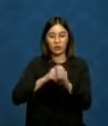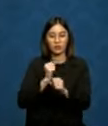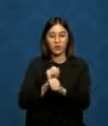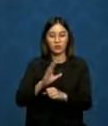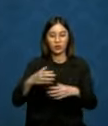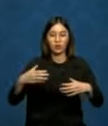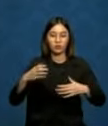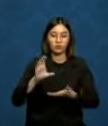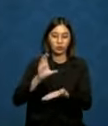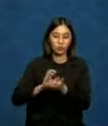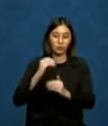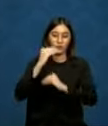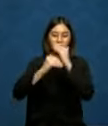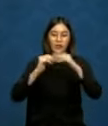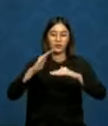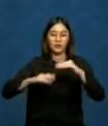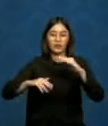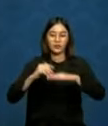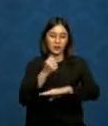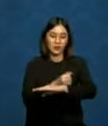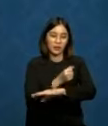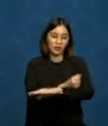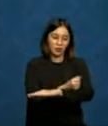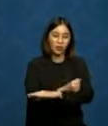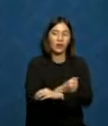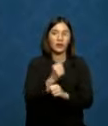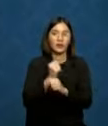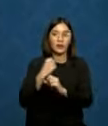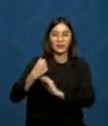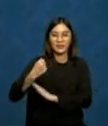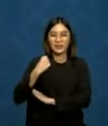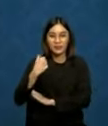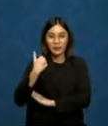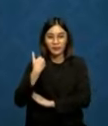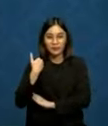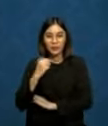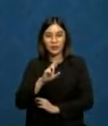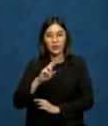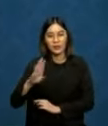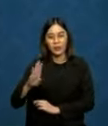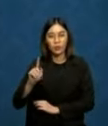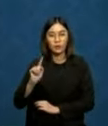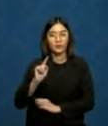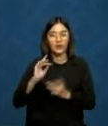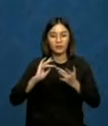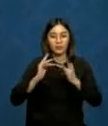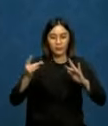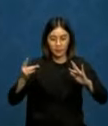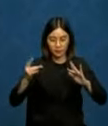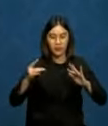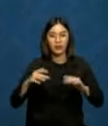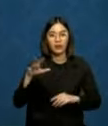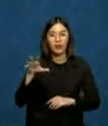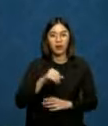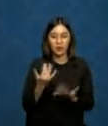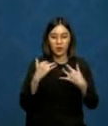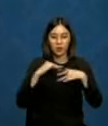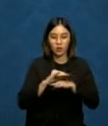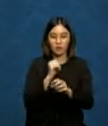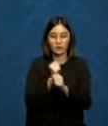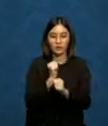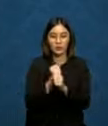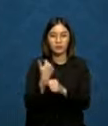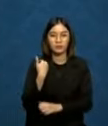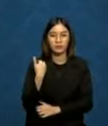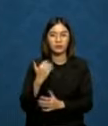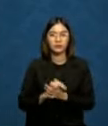กองทุนพัฒนาฝีมือรายงานมีคำรัดกุมยิ่งขึ้นเราใช้ระบบอิเล็กทรอนิกส์เข้ามาใช้ในการดำเนินงาน